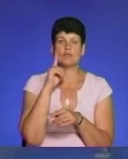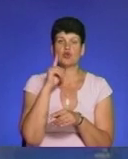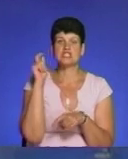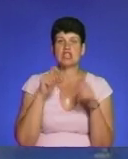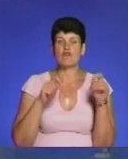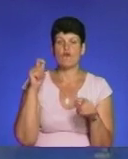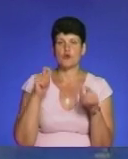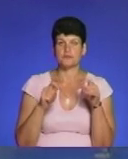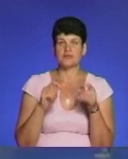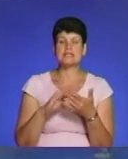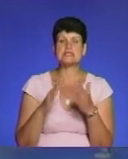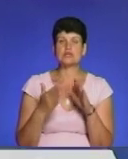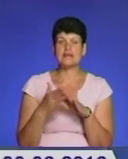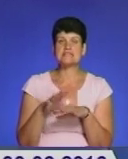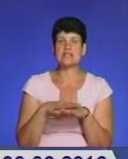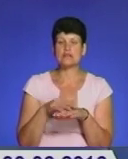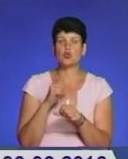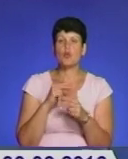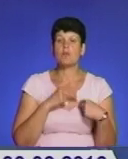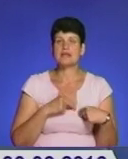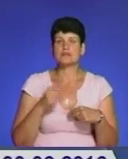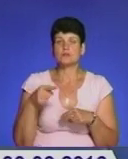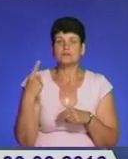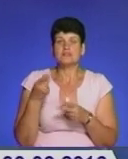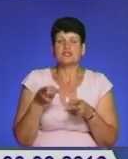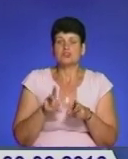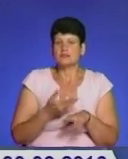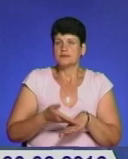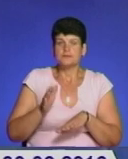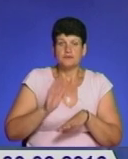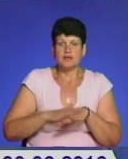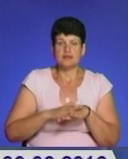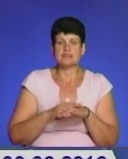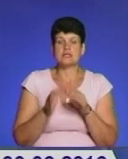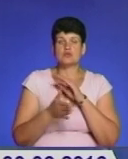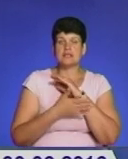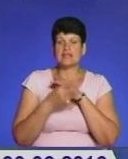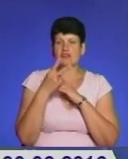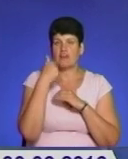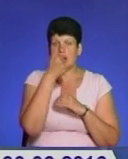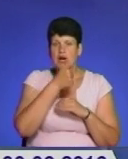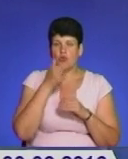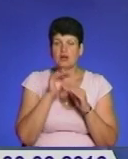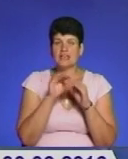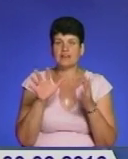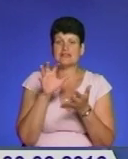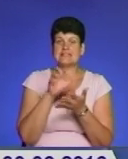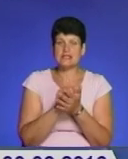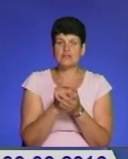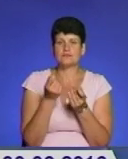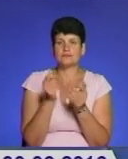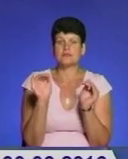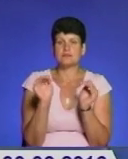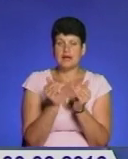Ситуація на ринку праці Тернопільщини залишається напруженою. Лише за останні два роки рівень зайнятості населення суттєво ж зменшився, а